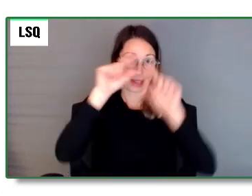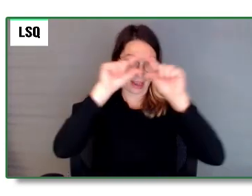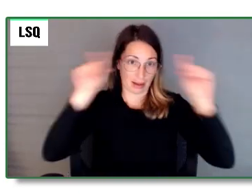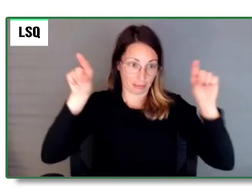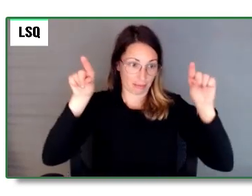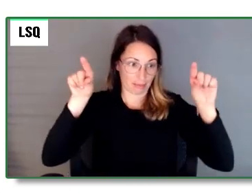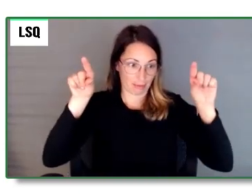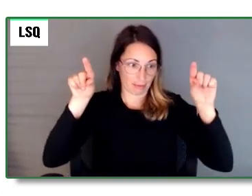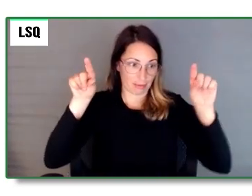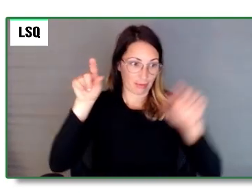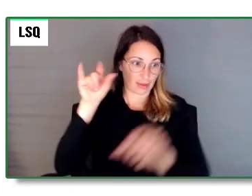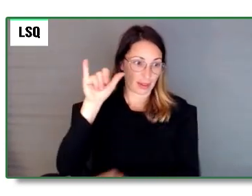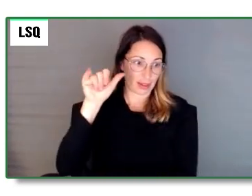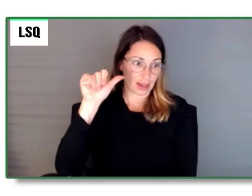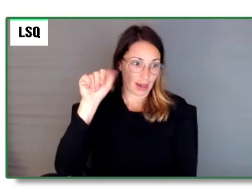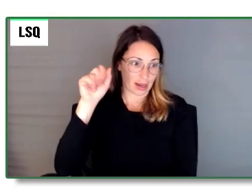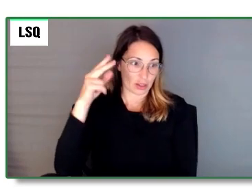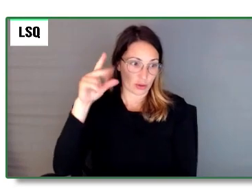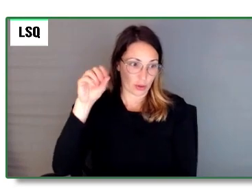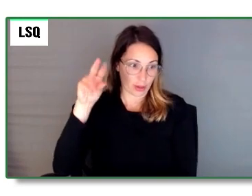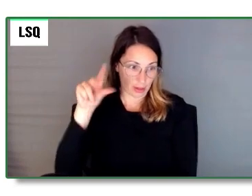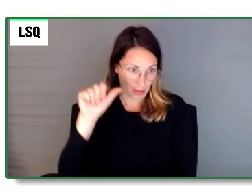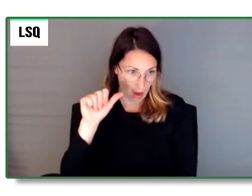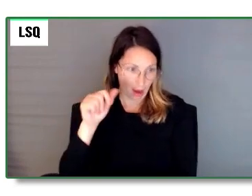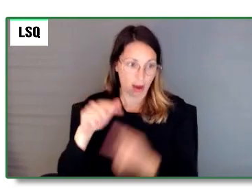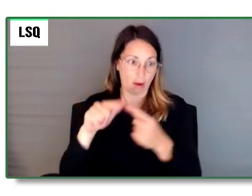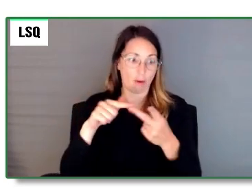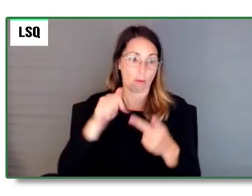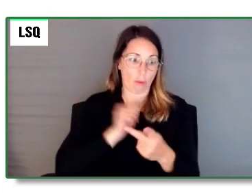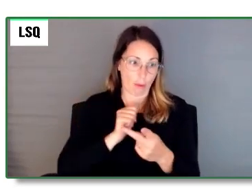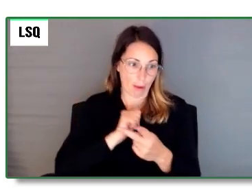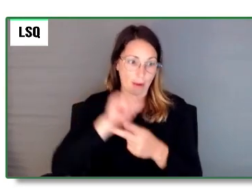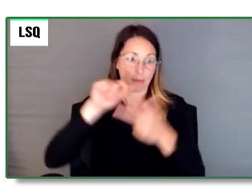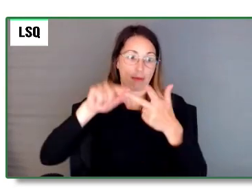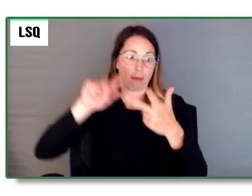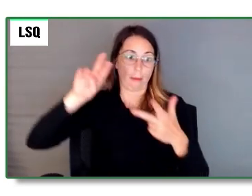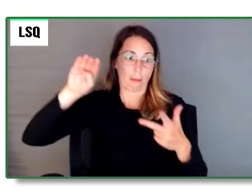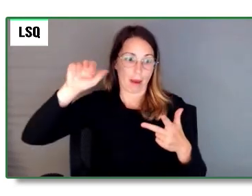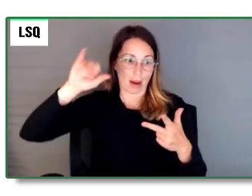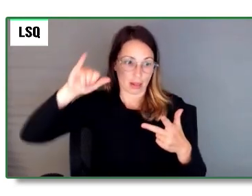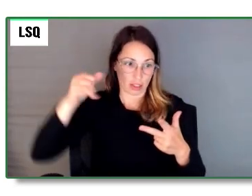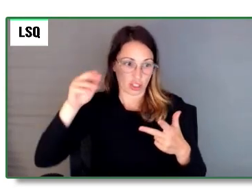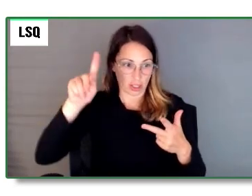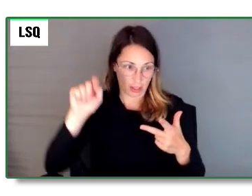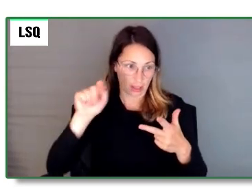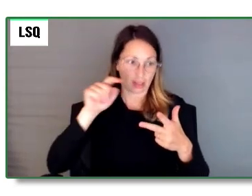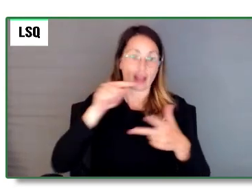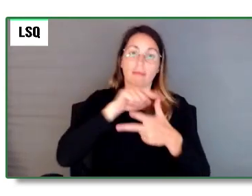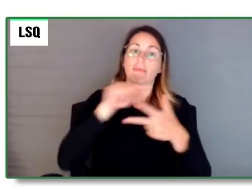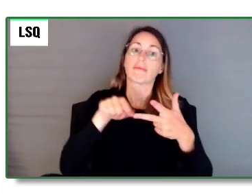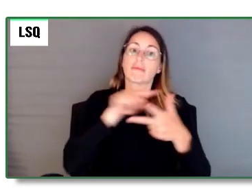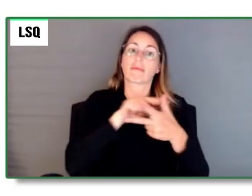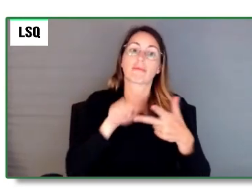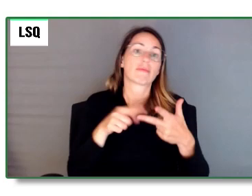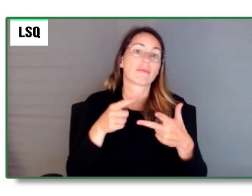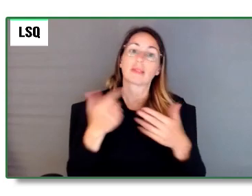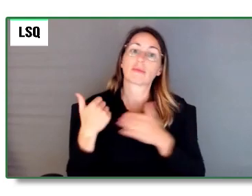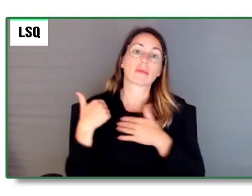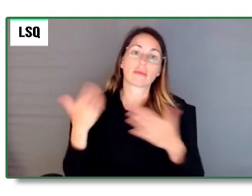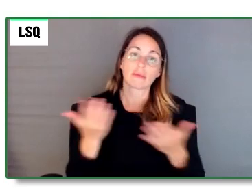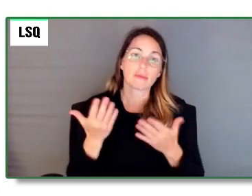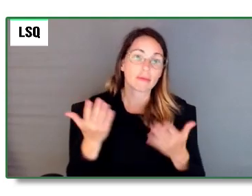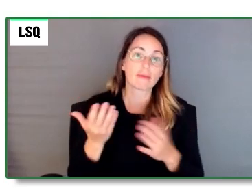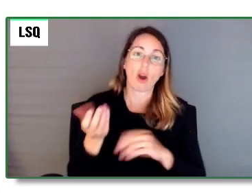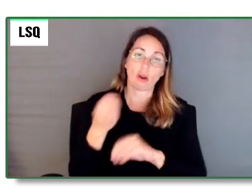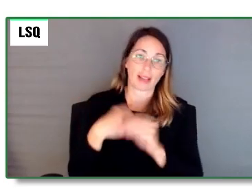Yashoda, moi-même et Manjit. Yashoda et Manjit étaient responsables de l'organisation